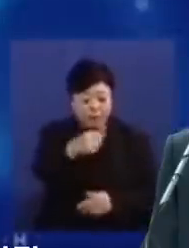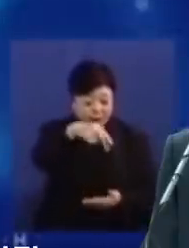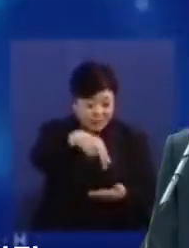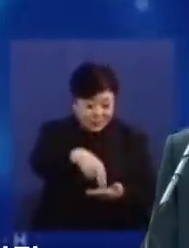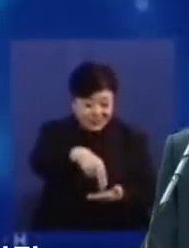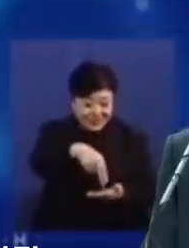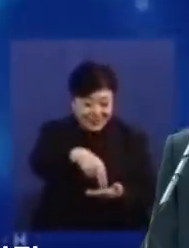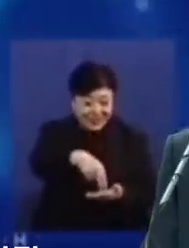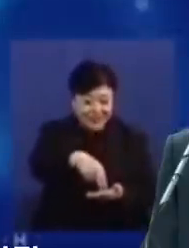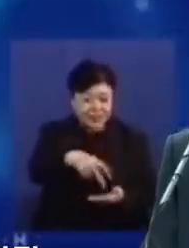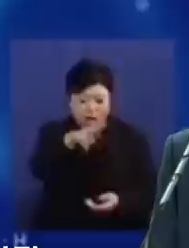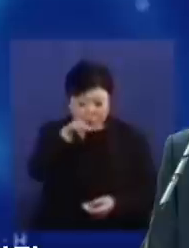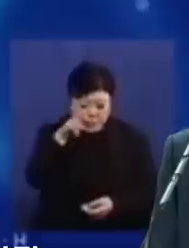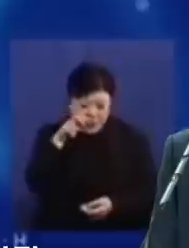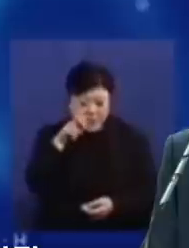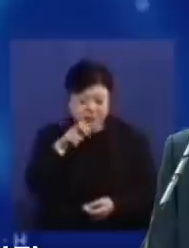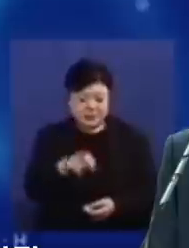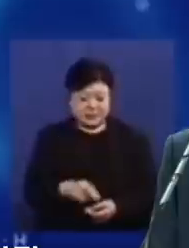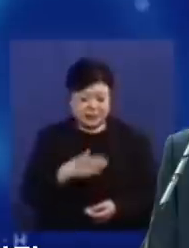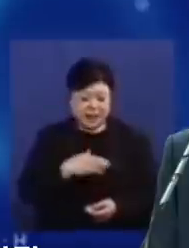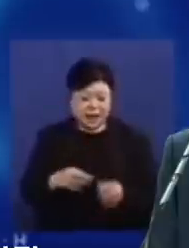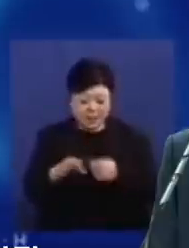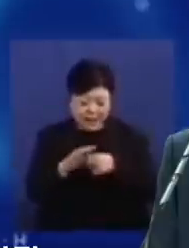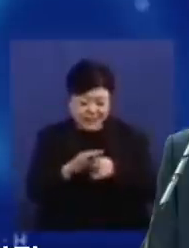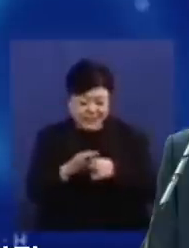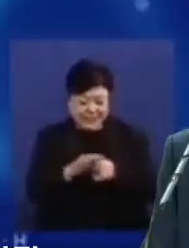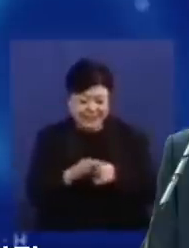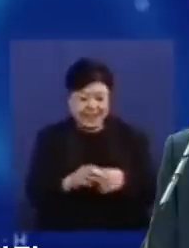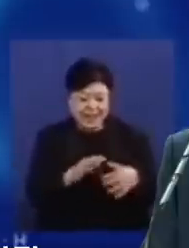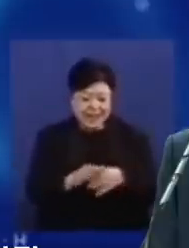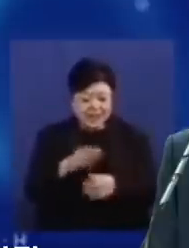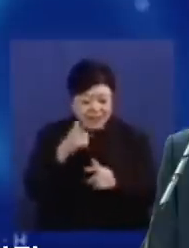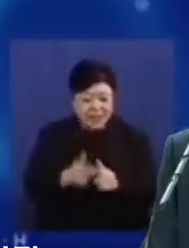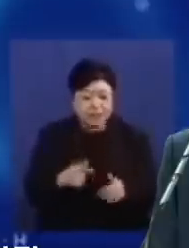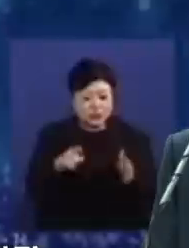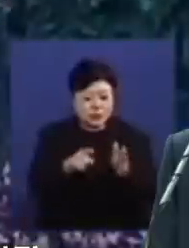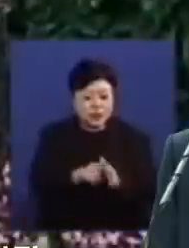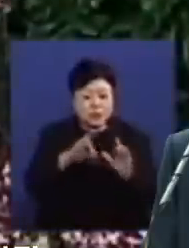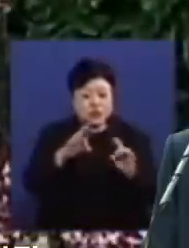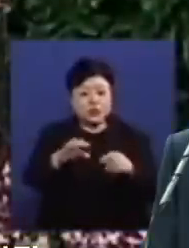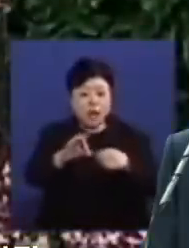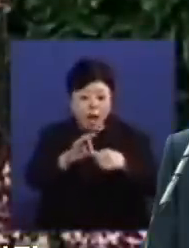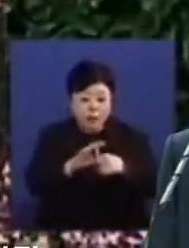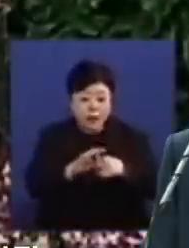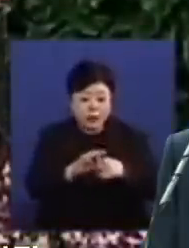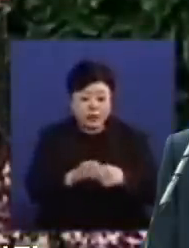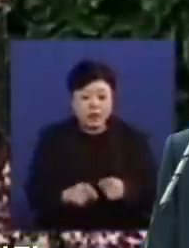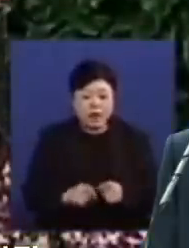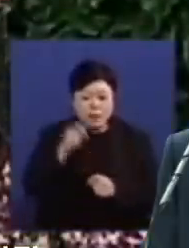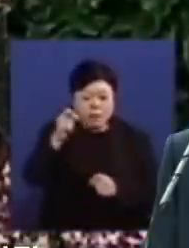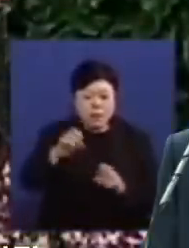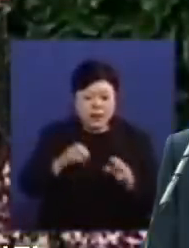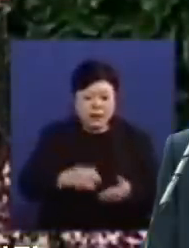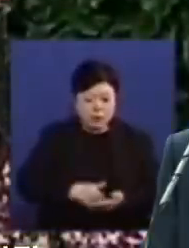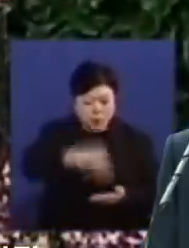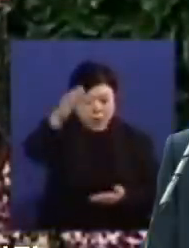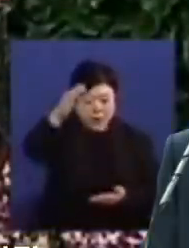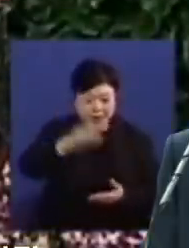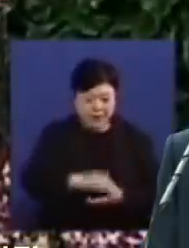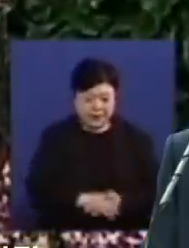황제가 그를 위협하면서 내가 만일 계속 예수를 믿고 전도하면 너를 먼 나라로